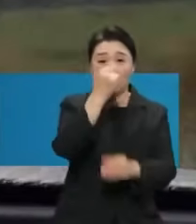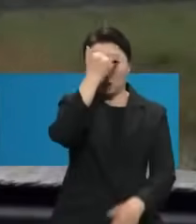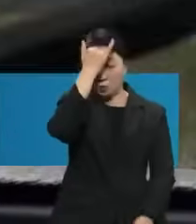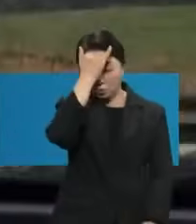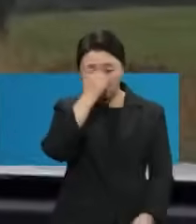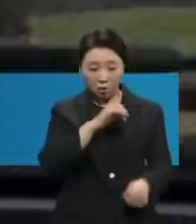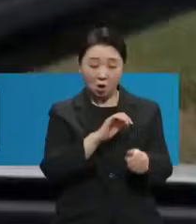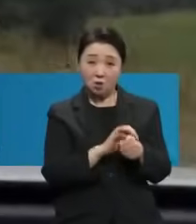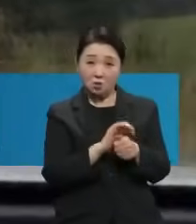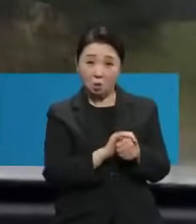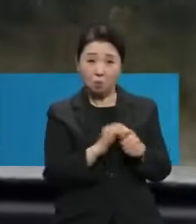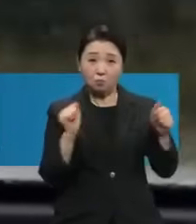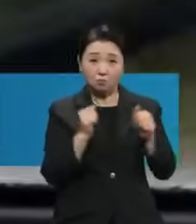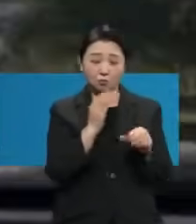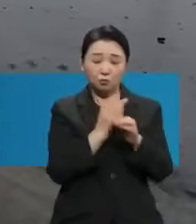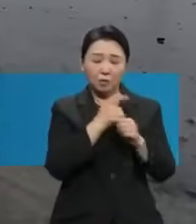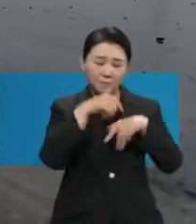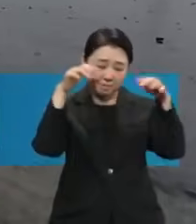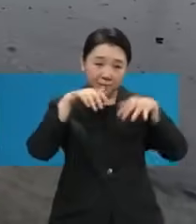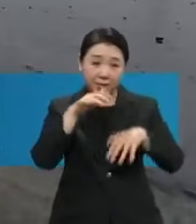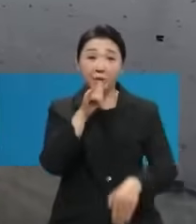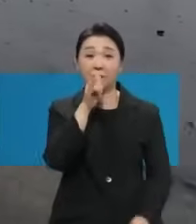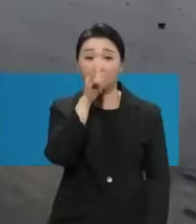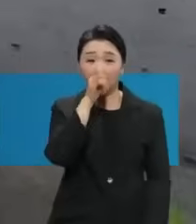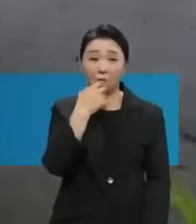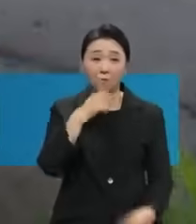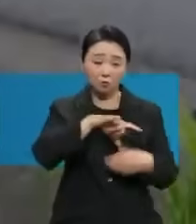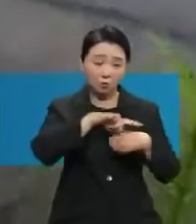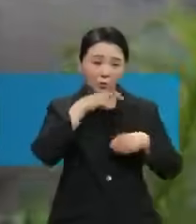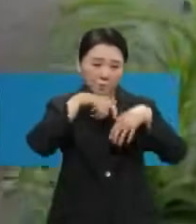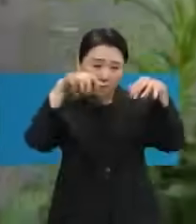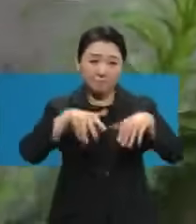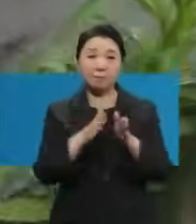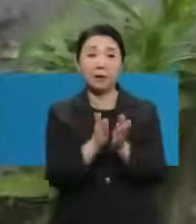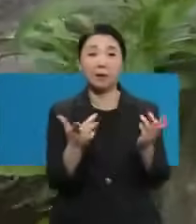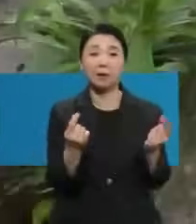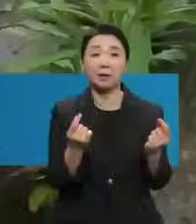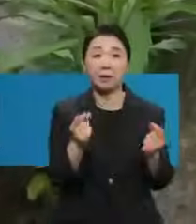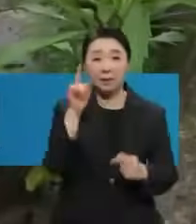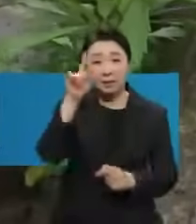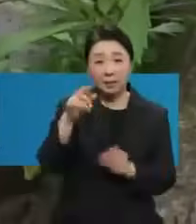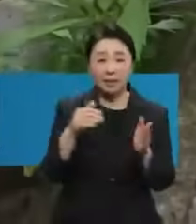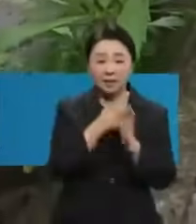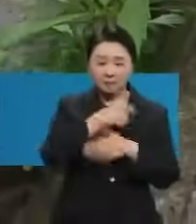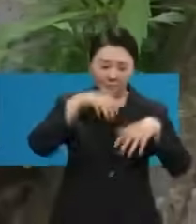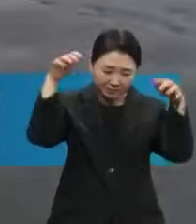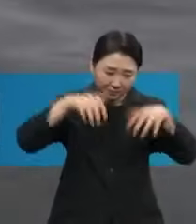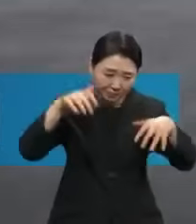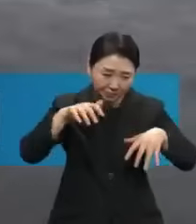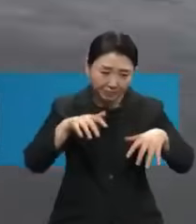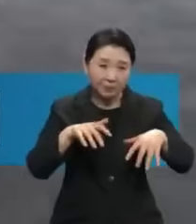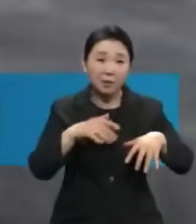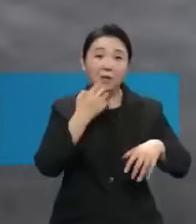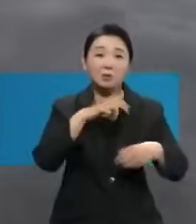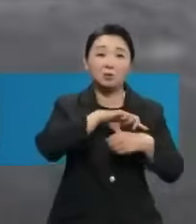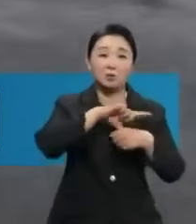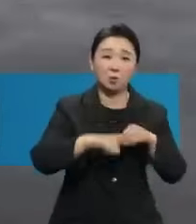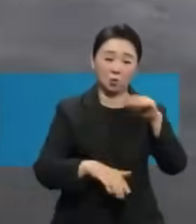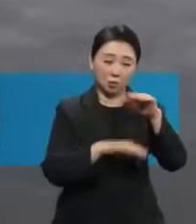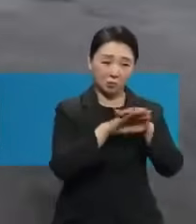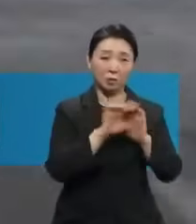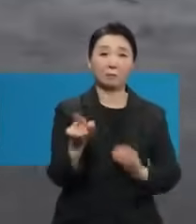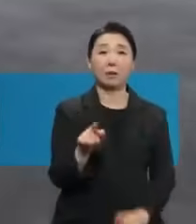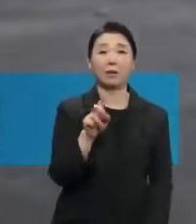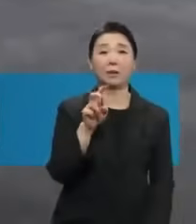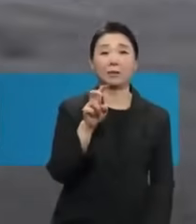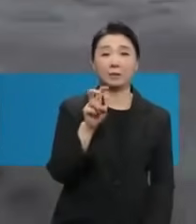경북을 중심으로 굵은 비가 쏟아지고 수도권에도 비가 내리기 시작했습니다. 내일까지 예상 강우량은 수도권에 최대